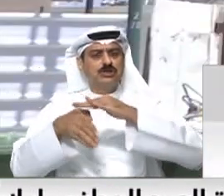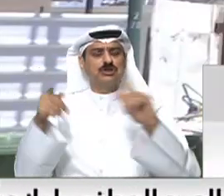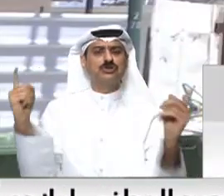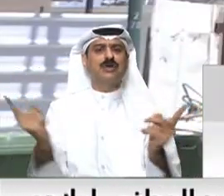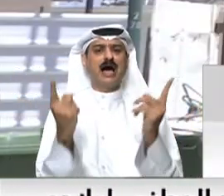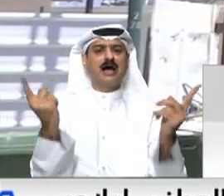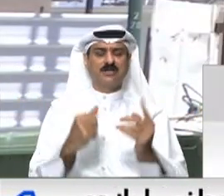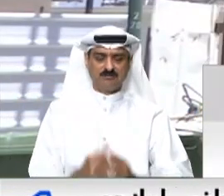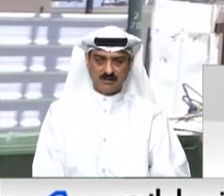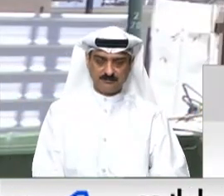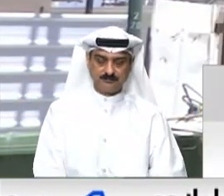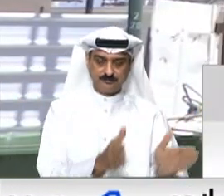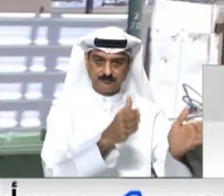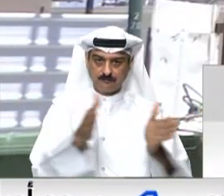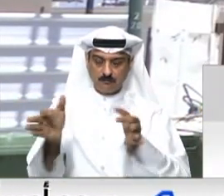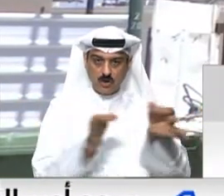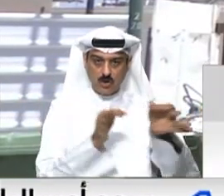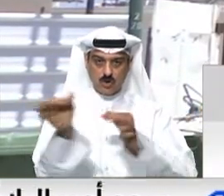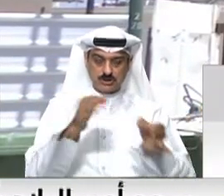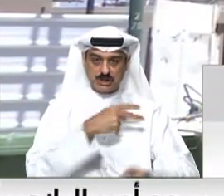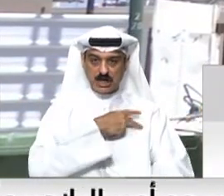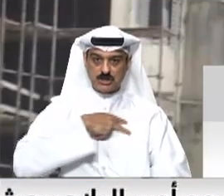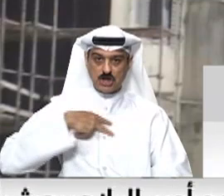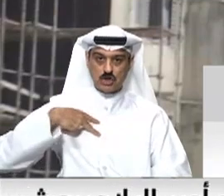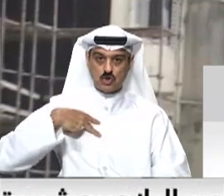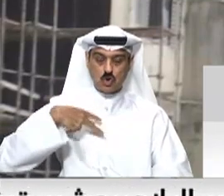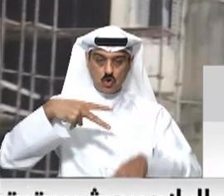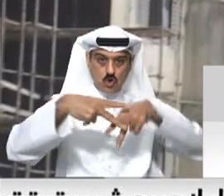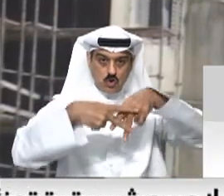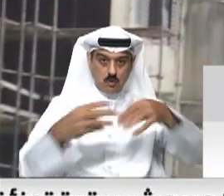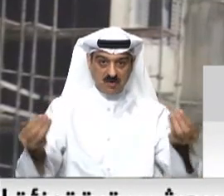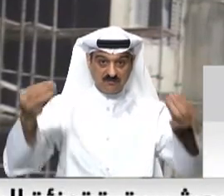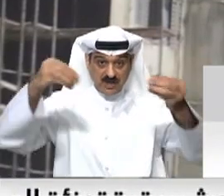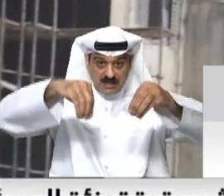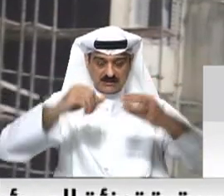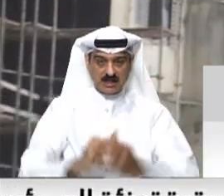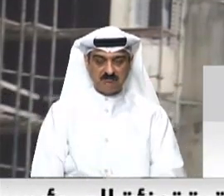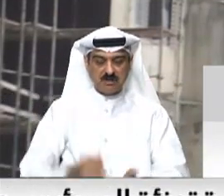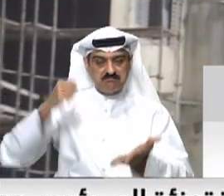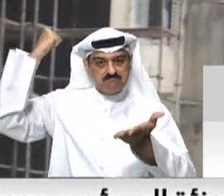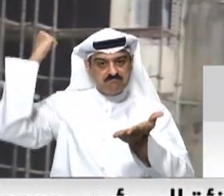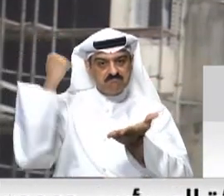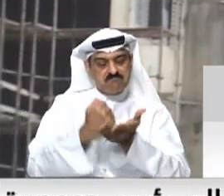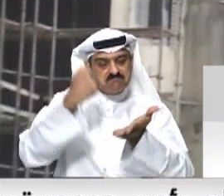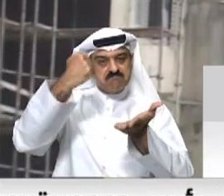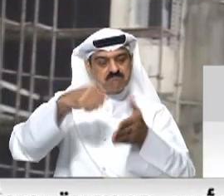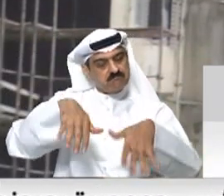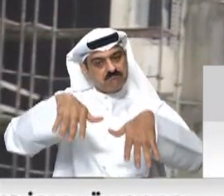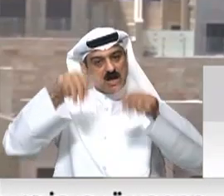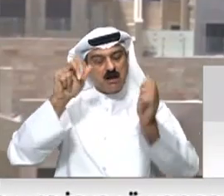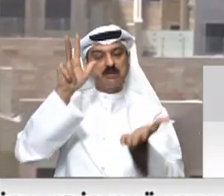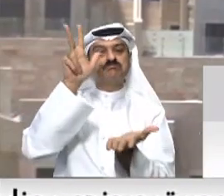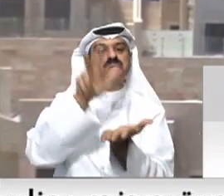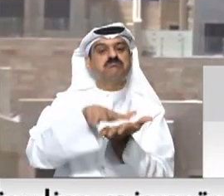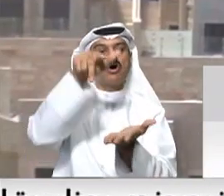وضمن سياسه حكومه الاحتلال الراميه لتعزيز الاستيطان صادقت على اقامه